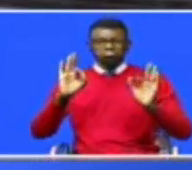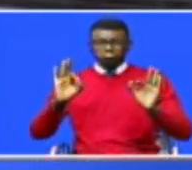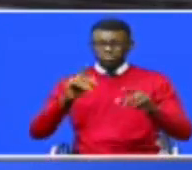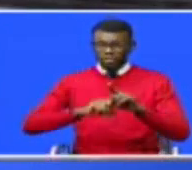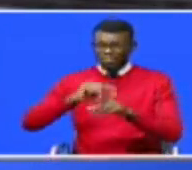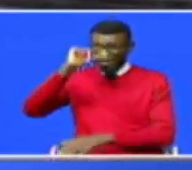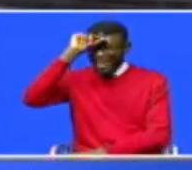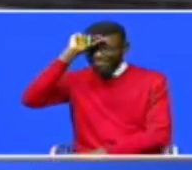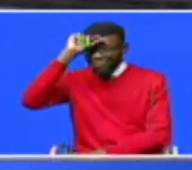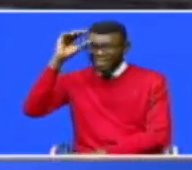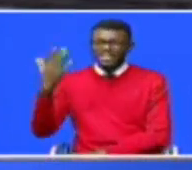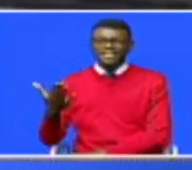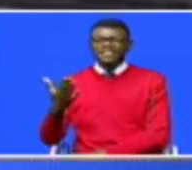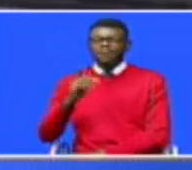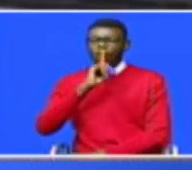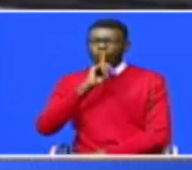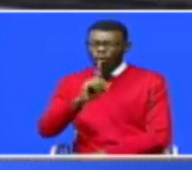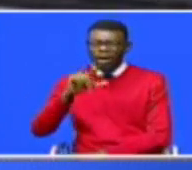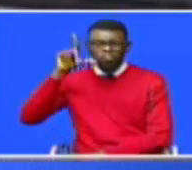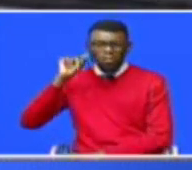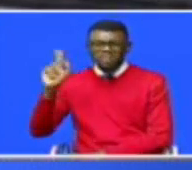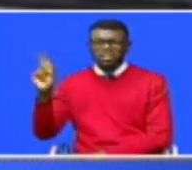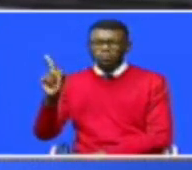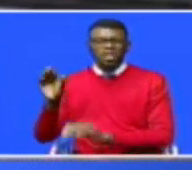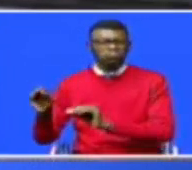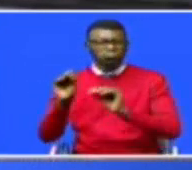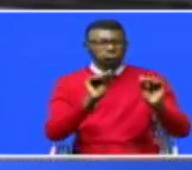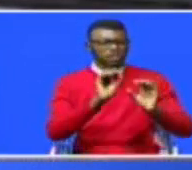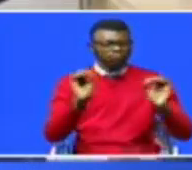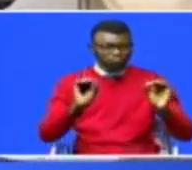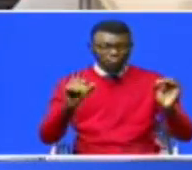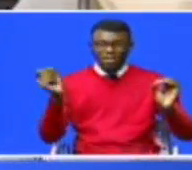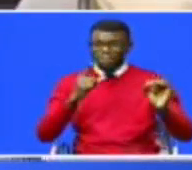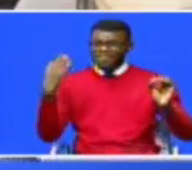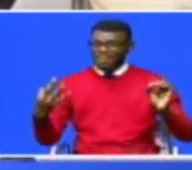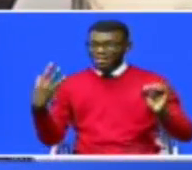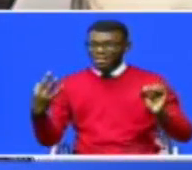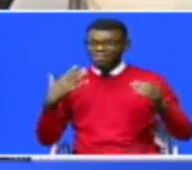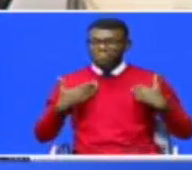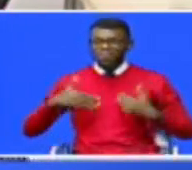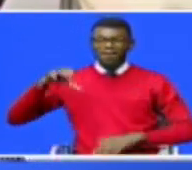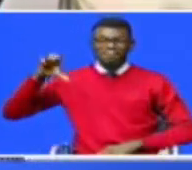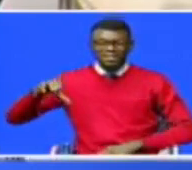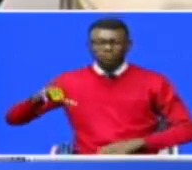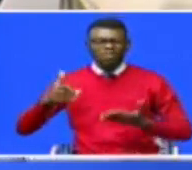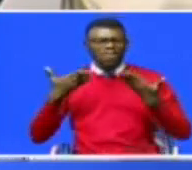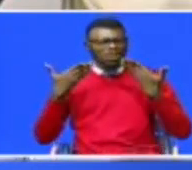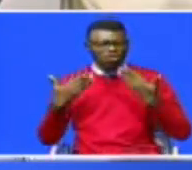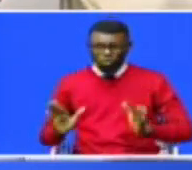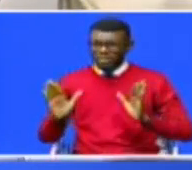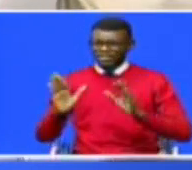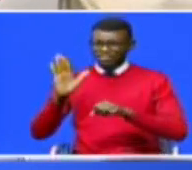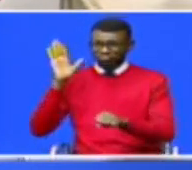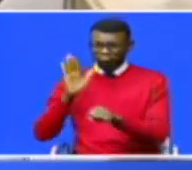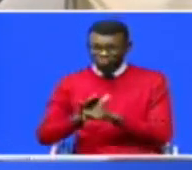imposed cessation of movement on Nairobi and Mombasa counties in March this year, matatu operators counted losses running into